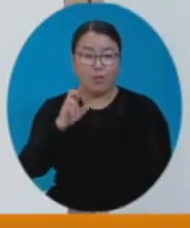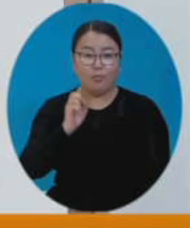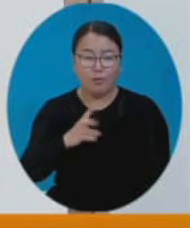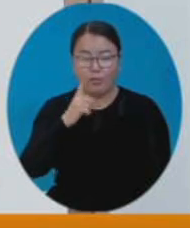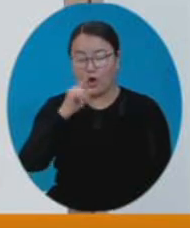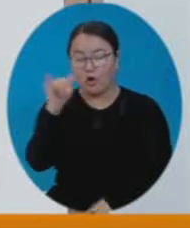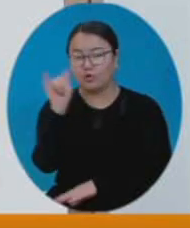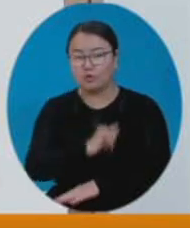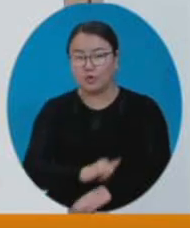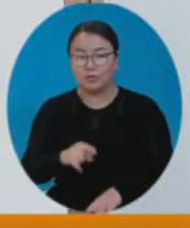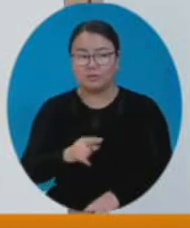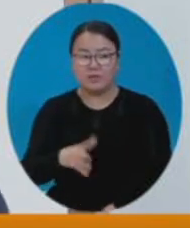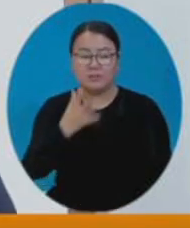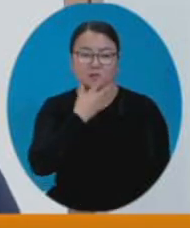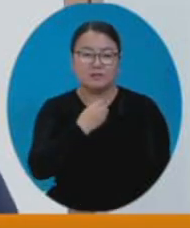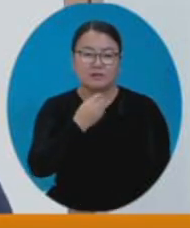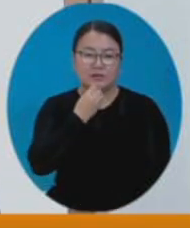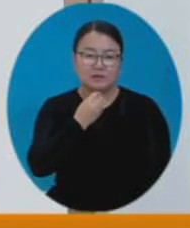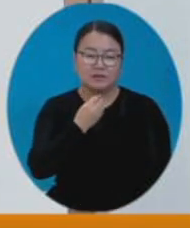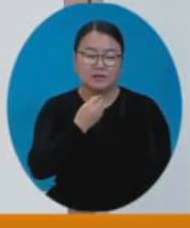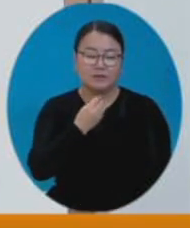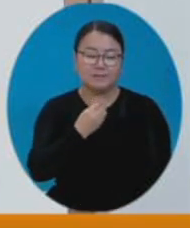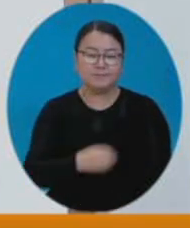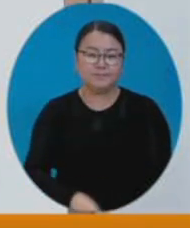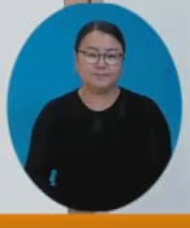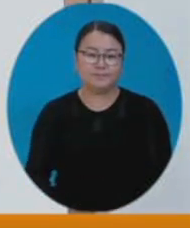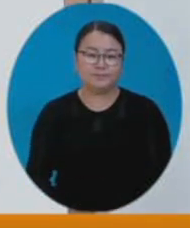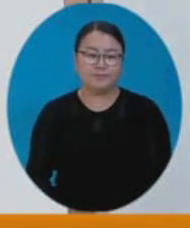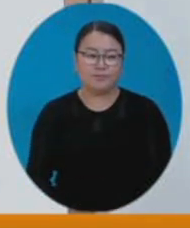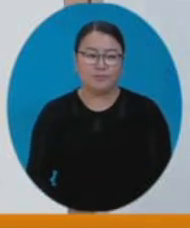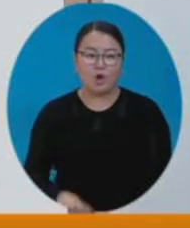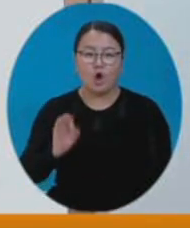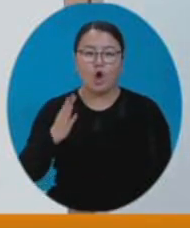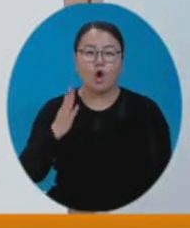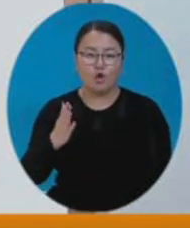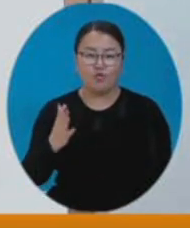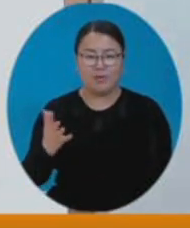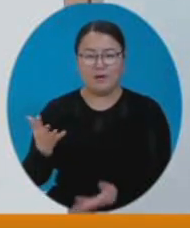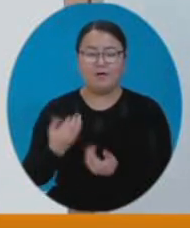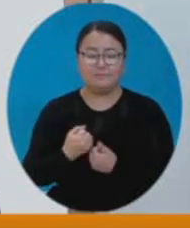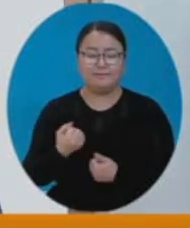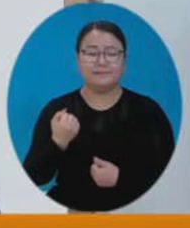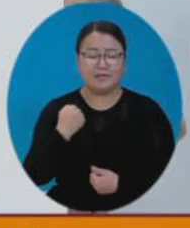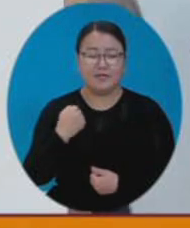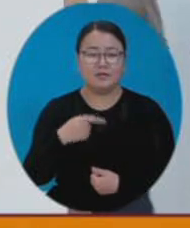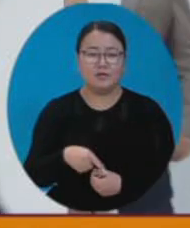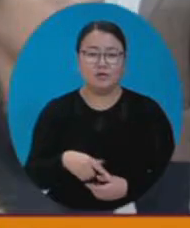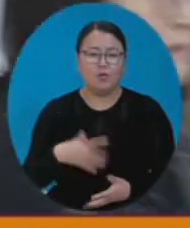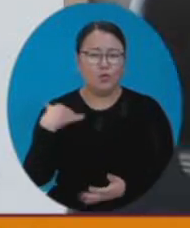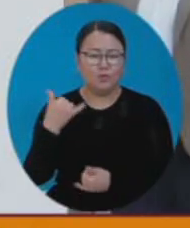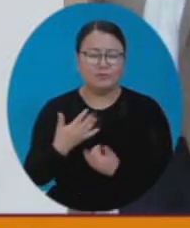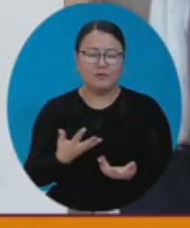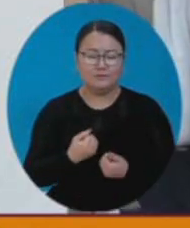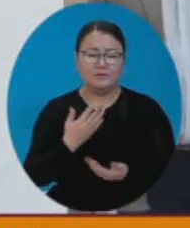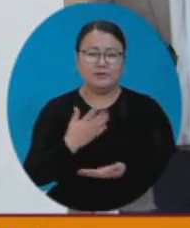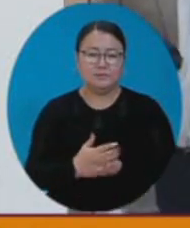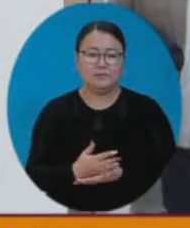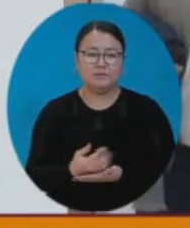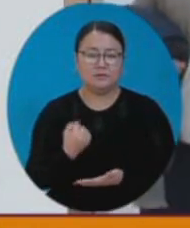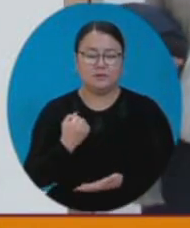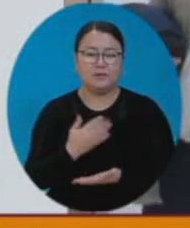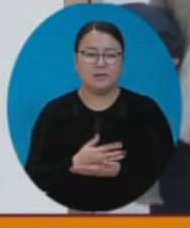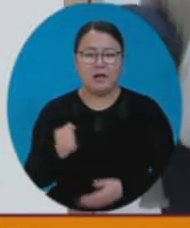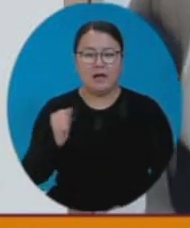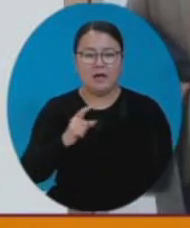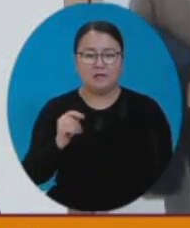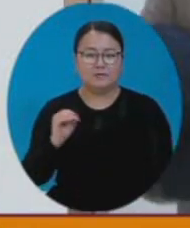Монгол улсад бол маш сайхан тийм легаси буюу одоо өв үлдэн энэ үйл нь бол их хэмжээний Азийн